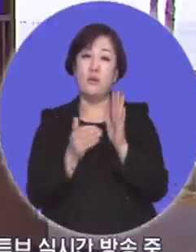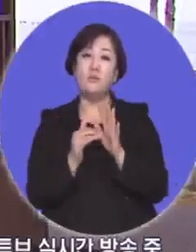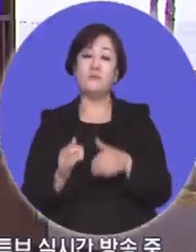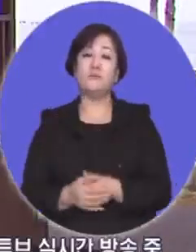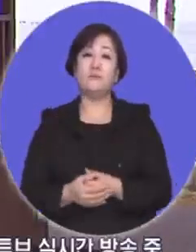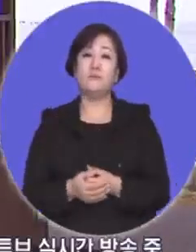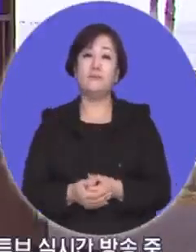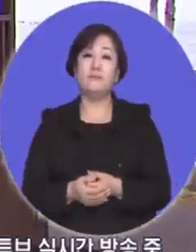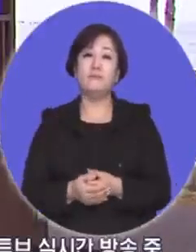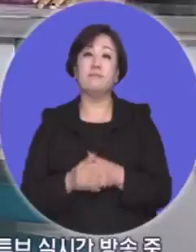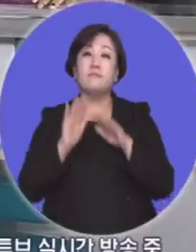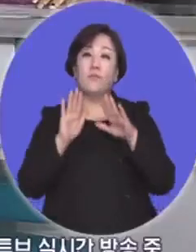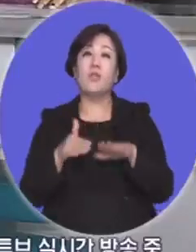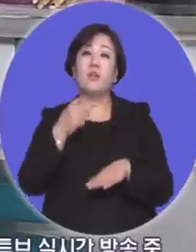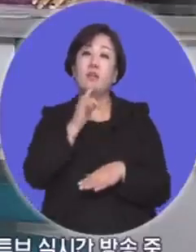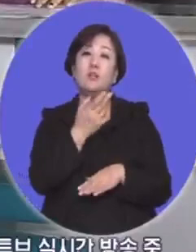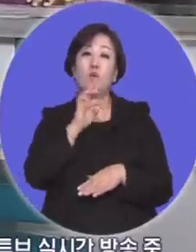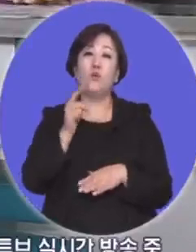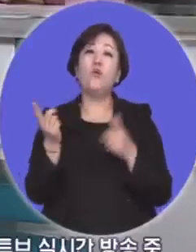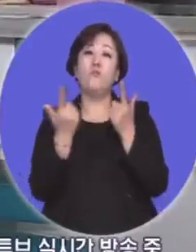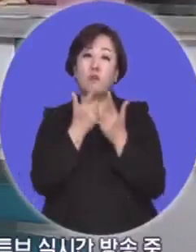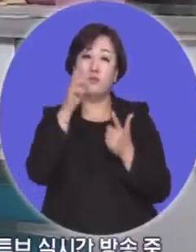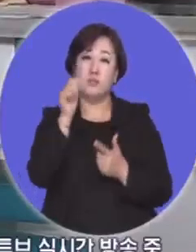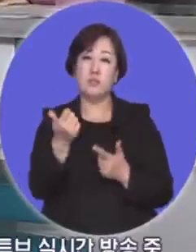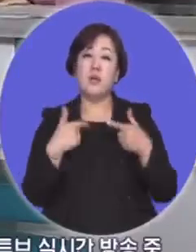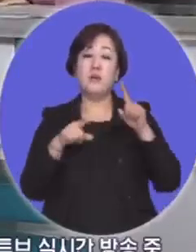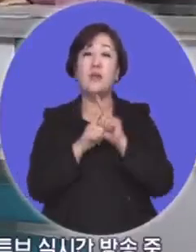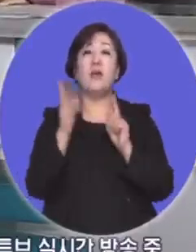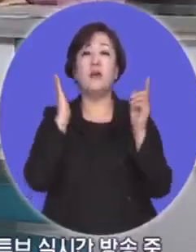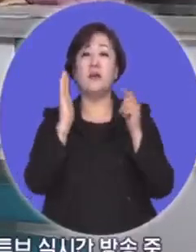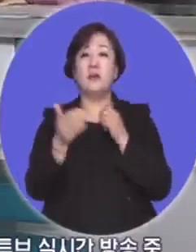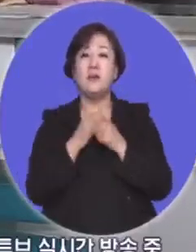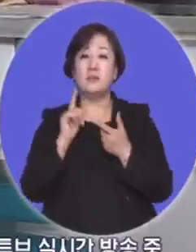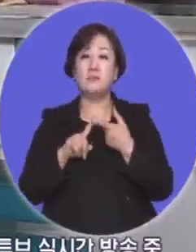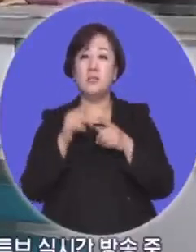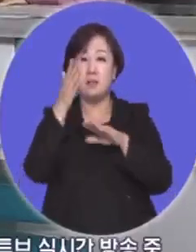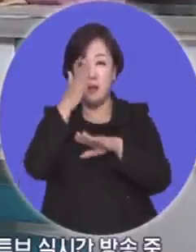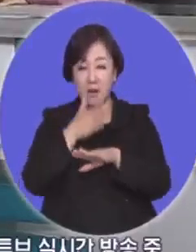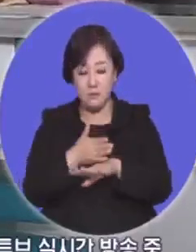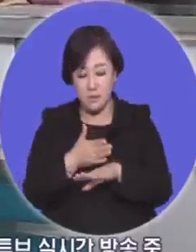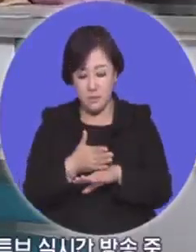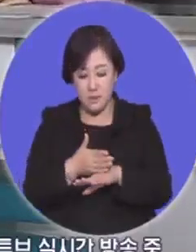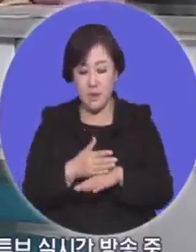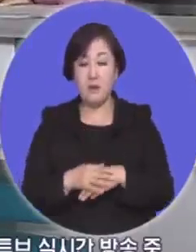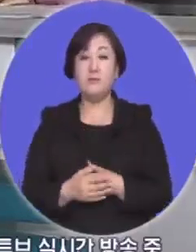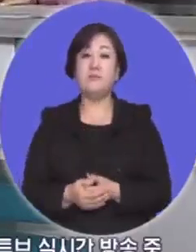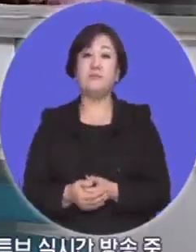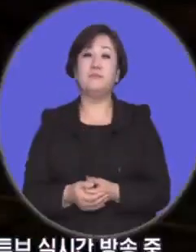알겠습니다. 네. 오늘 이동건 북구청장과 이야기 좀 나눴습니다. 고맙습니다. 예, 예, 감사합니다. 예.